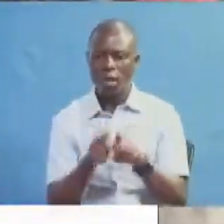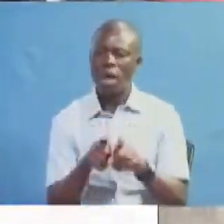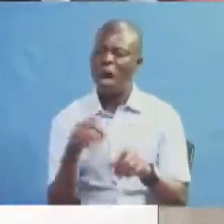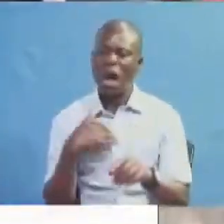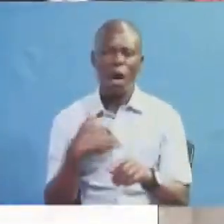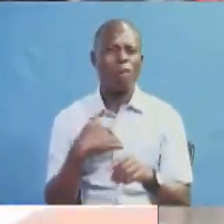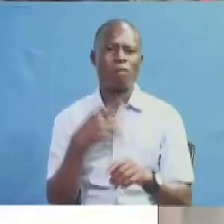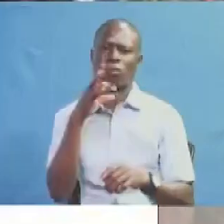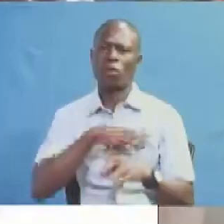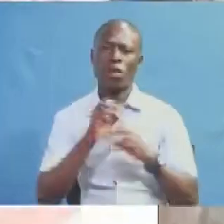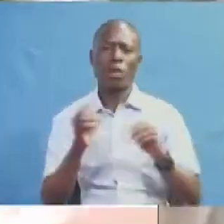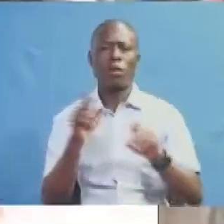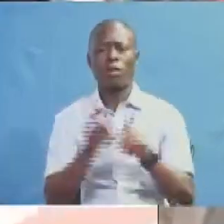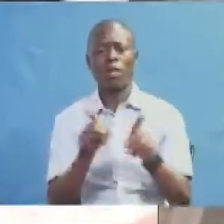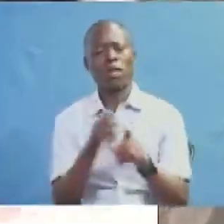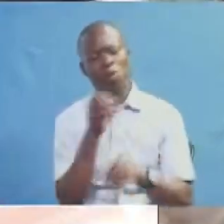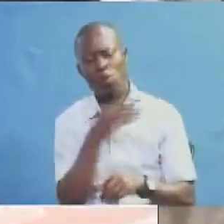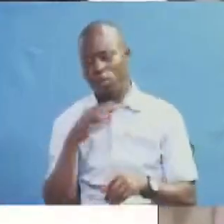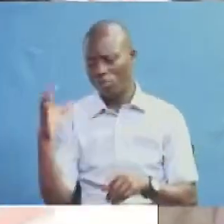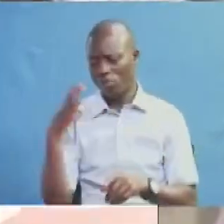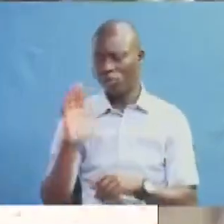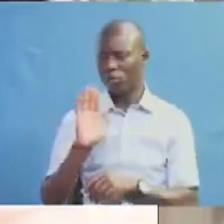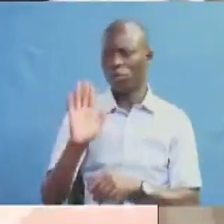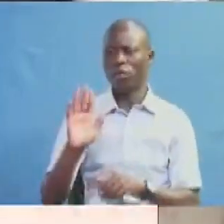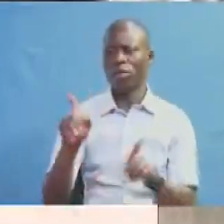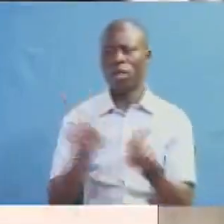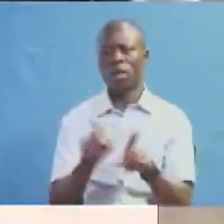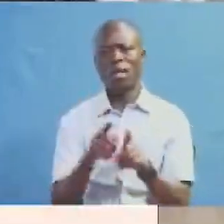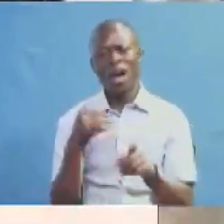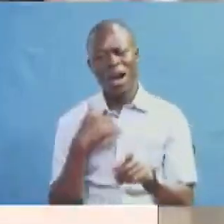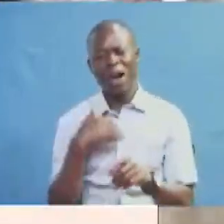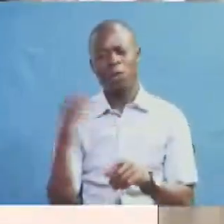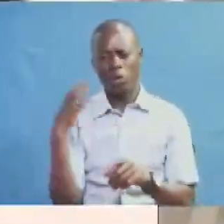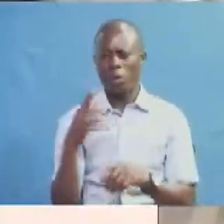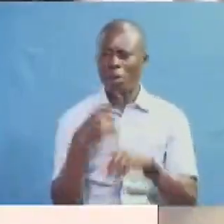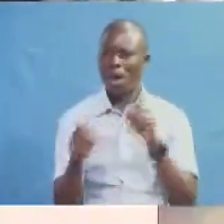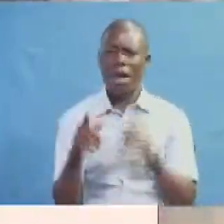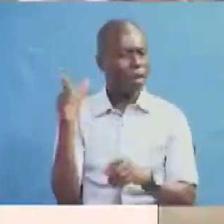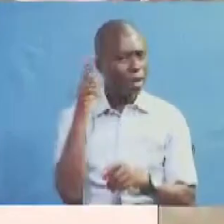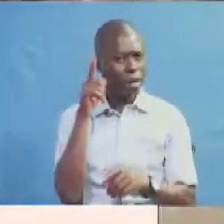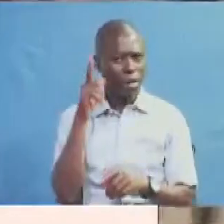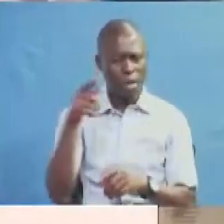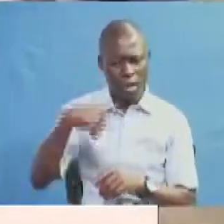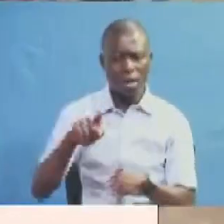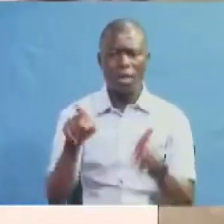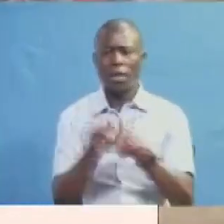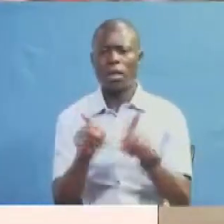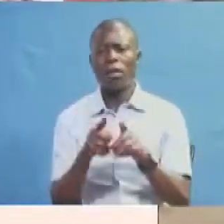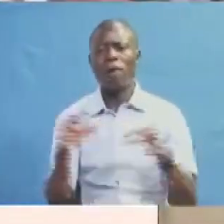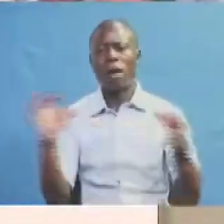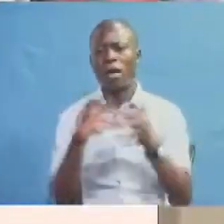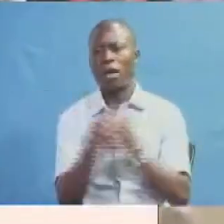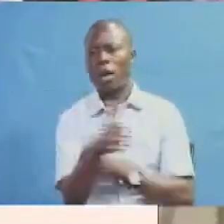sasa. Hivyo wanalaumu mwenyekiti wao kwamba amekuwa binafsi kiasi cha kutowapa mwakilishi kama mashirika